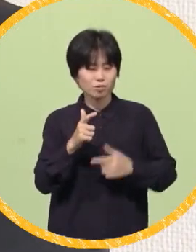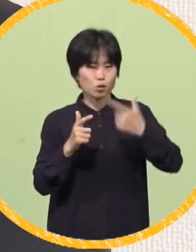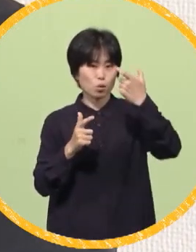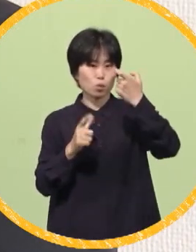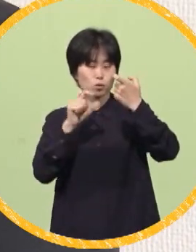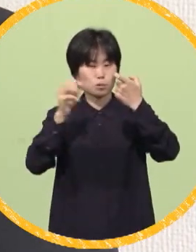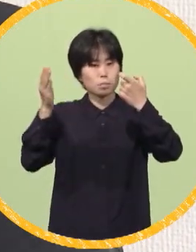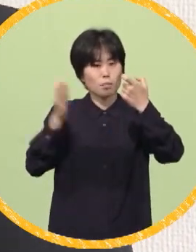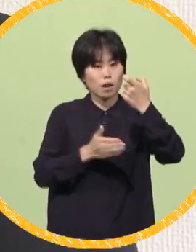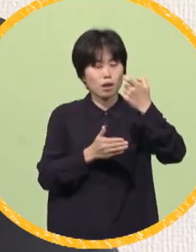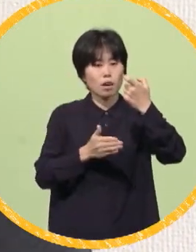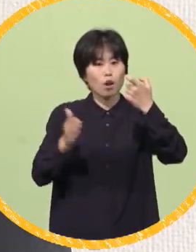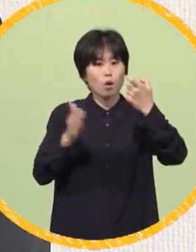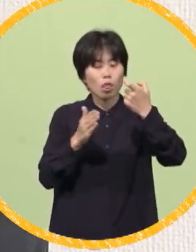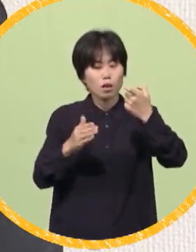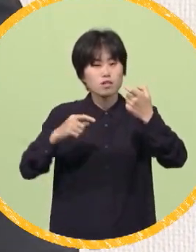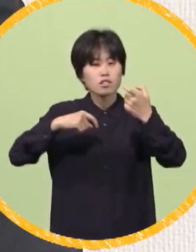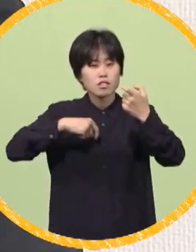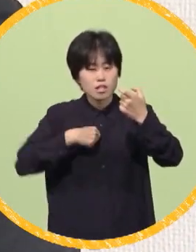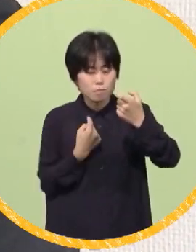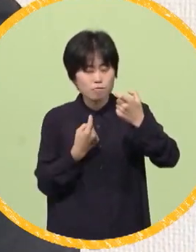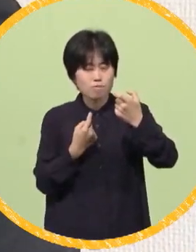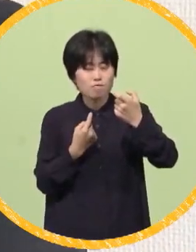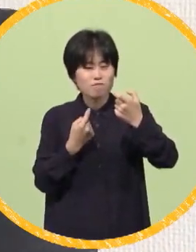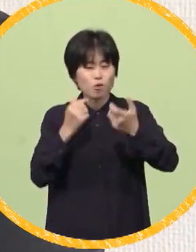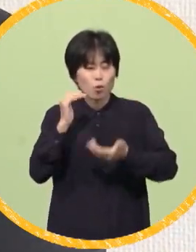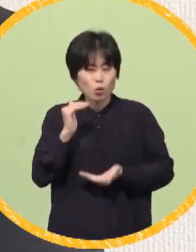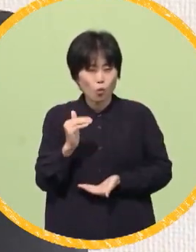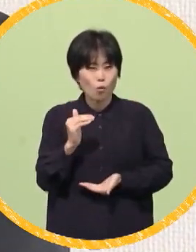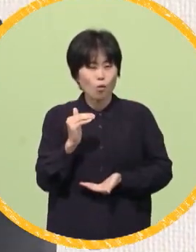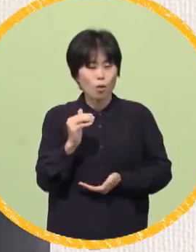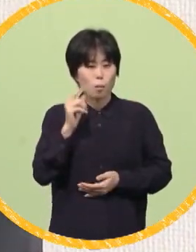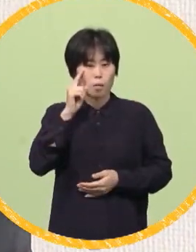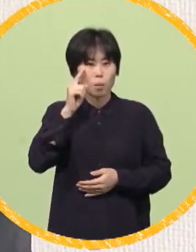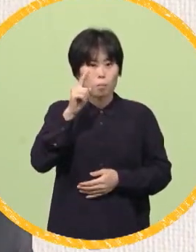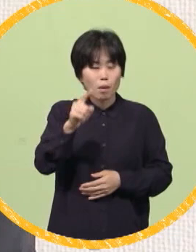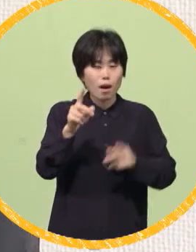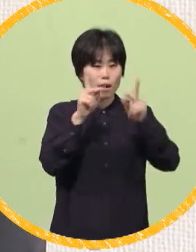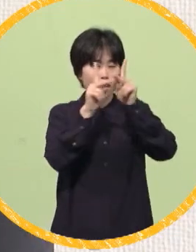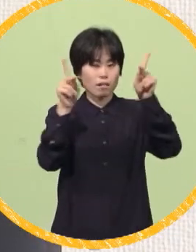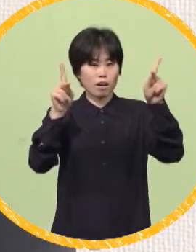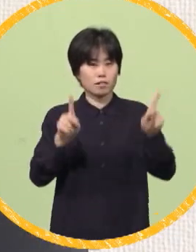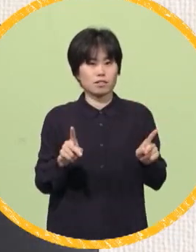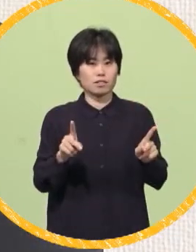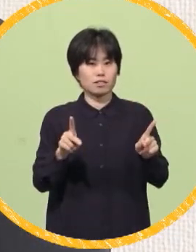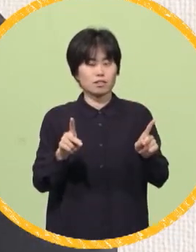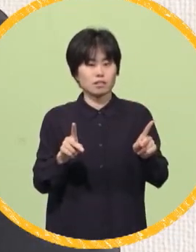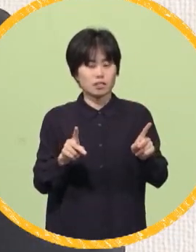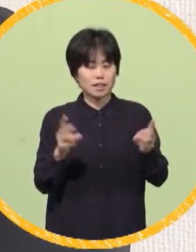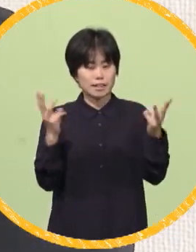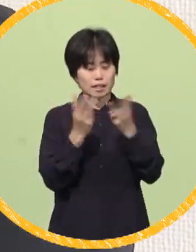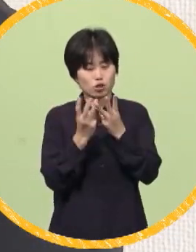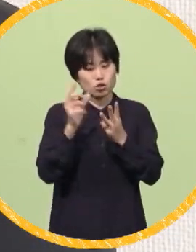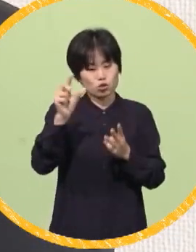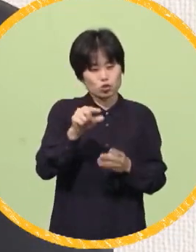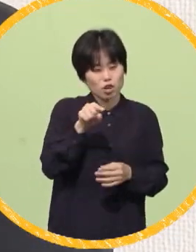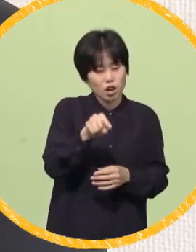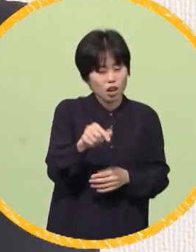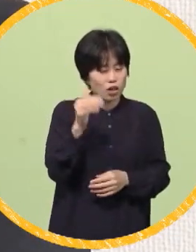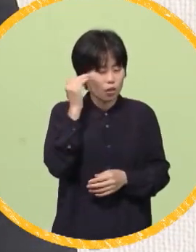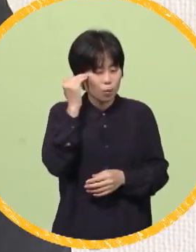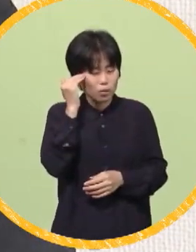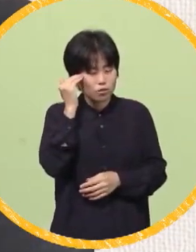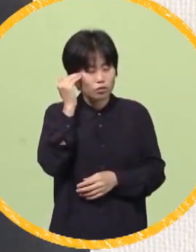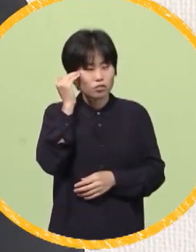6割ぐらいが自分のこととして目の前にある課題、マイノリティたる人たちの困りごと